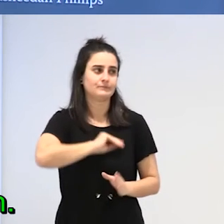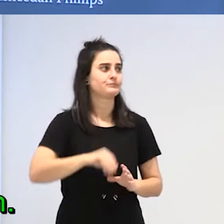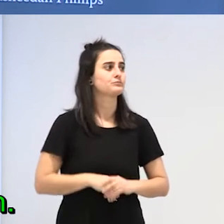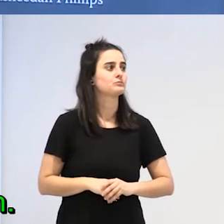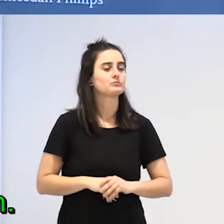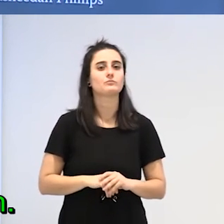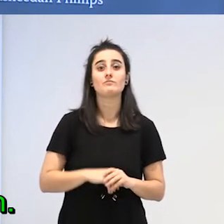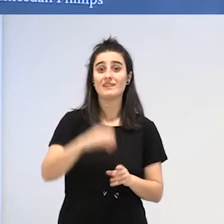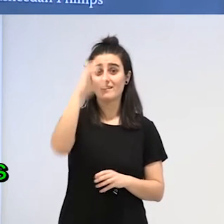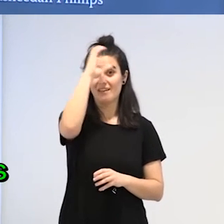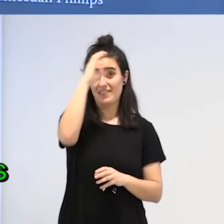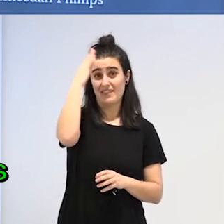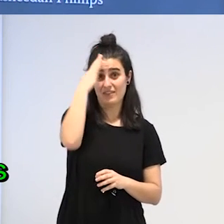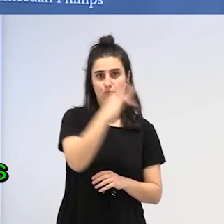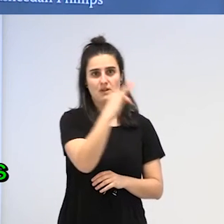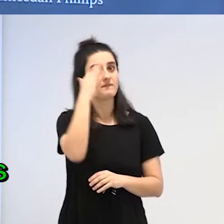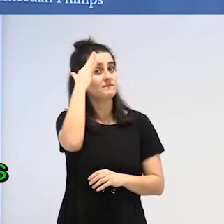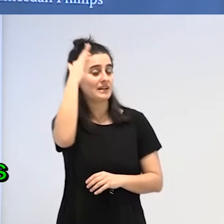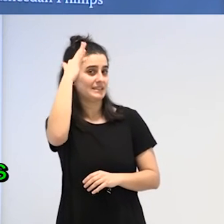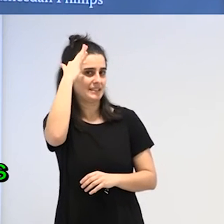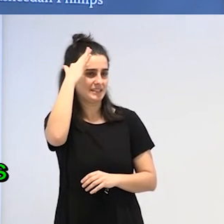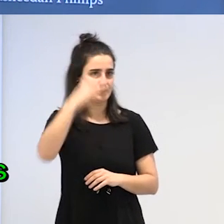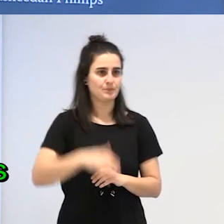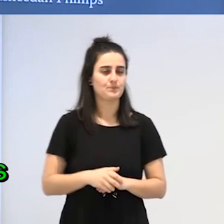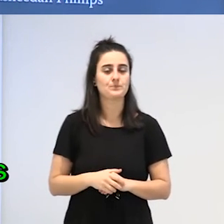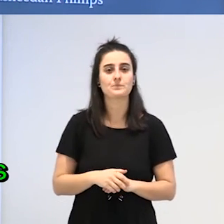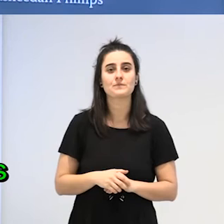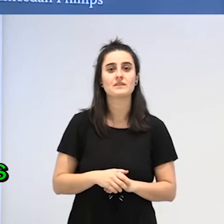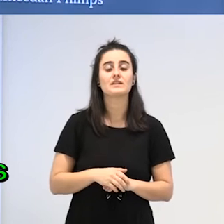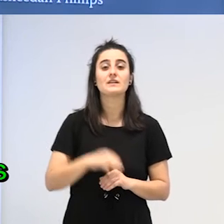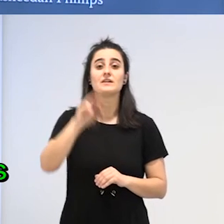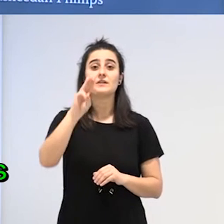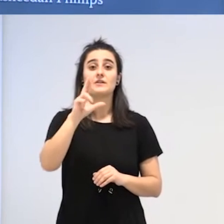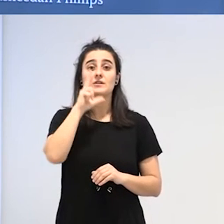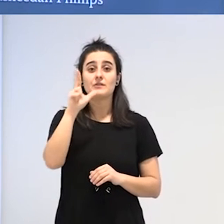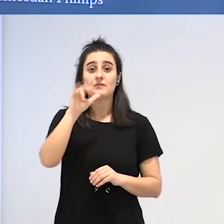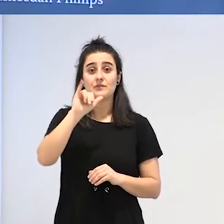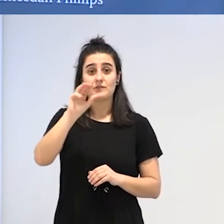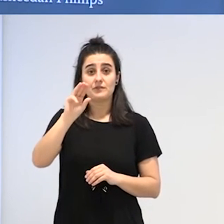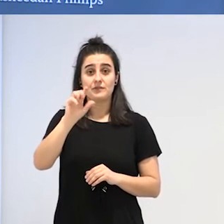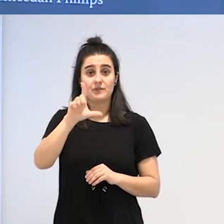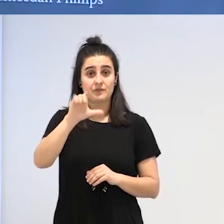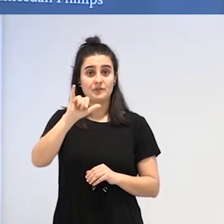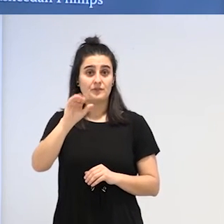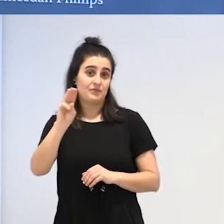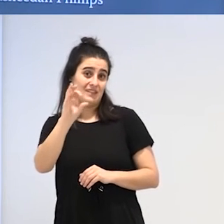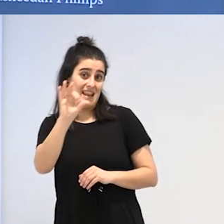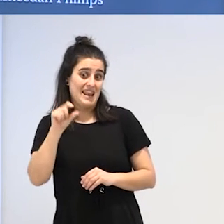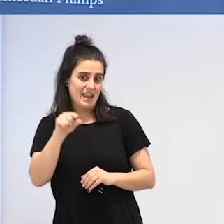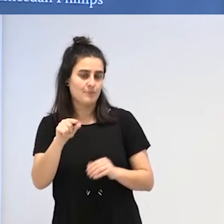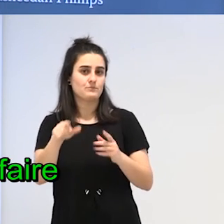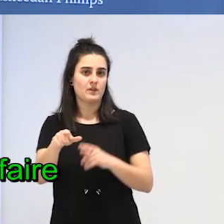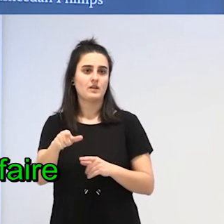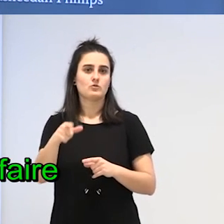Zientzia fikzioan eta fantasian. Eta gero, Rashida Phillips, Filadelfiako artista da, idazlea eta aktivista, bueno, eta